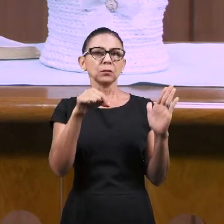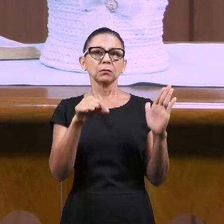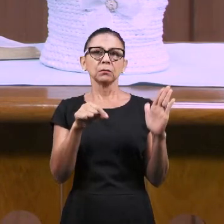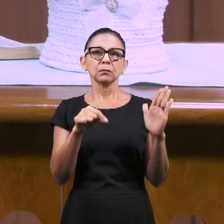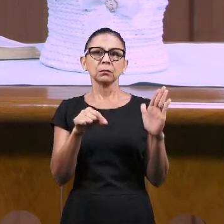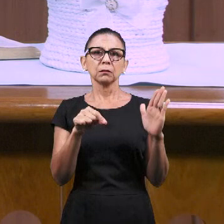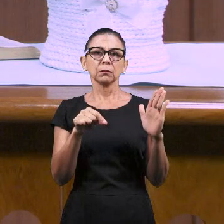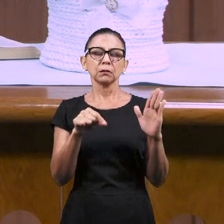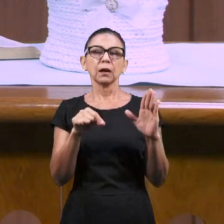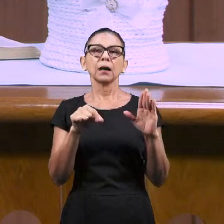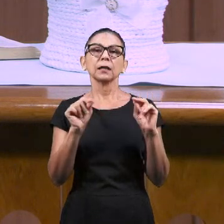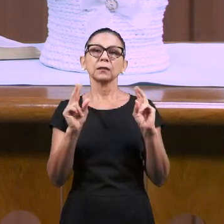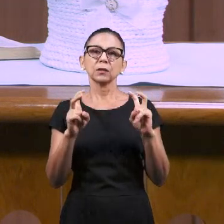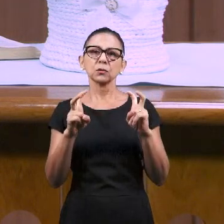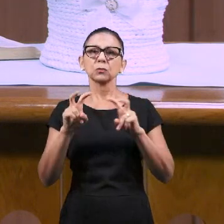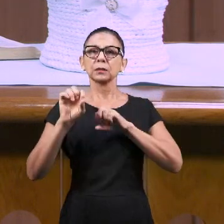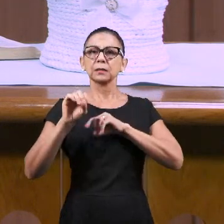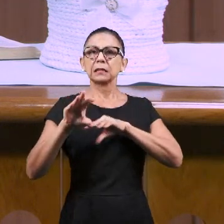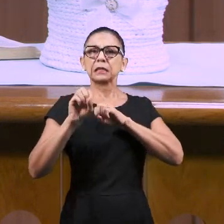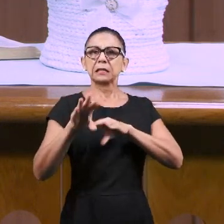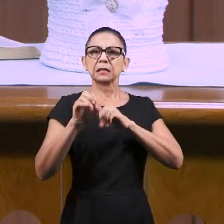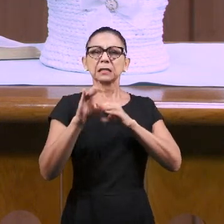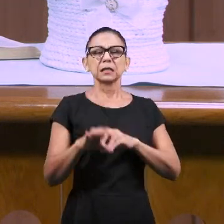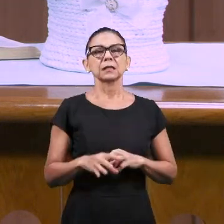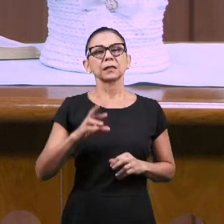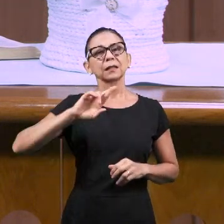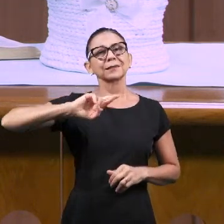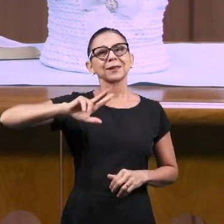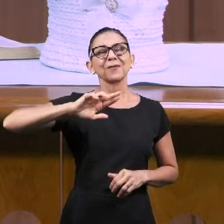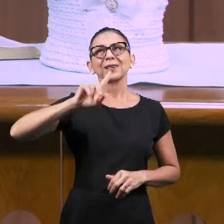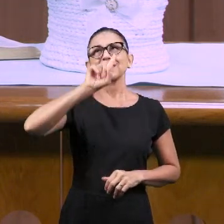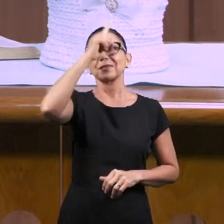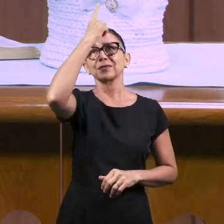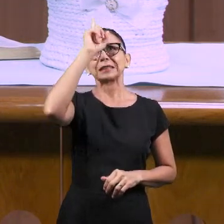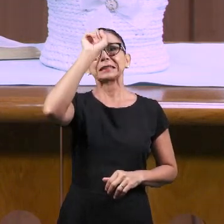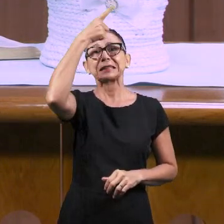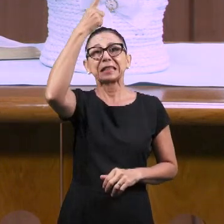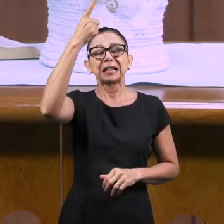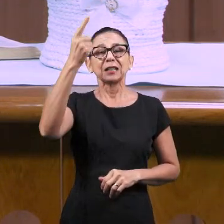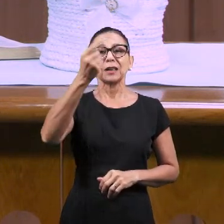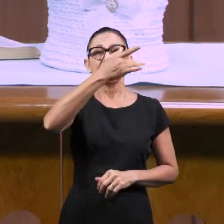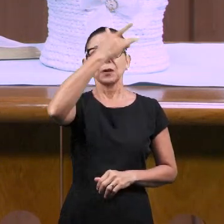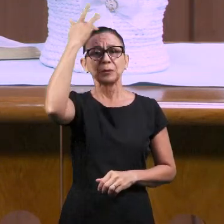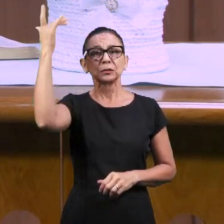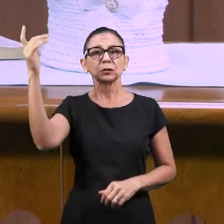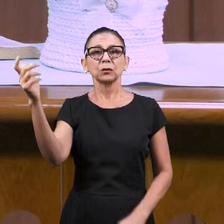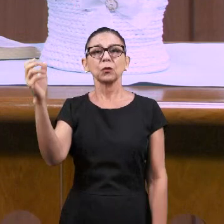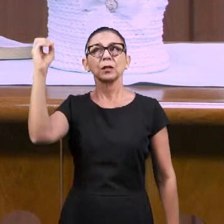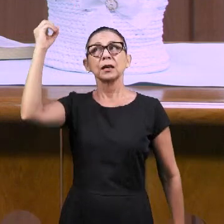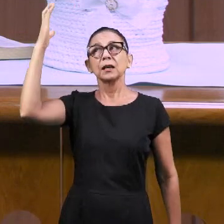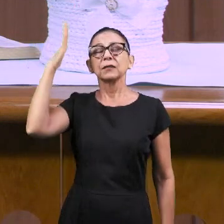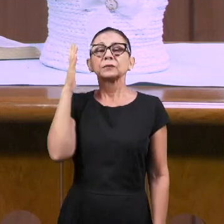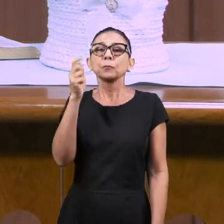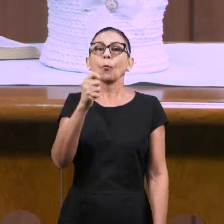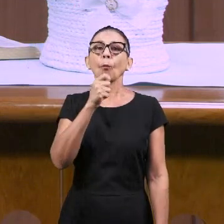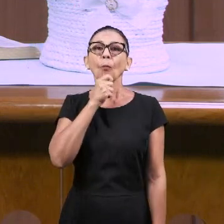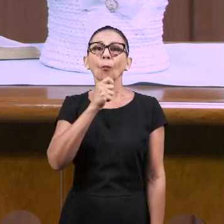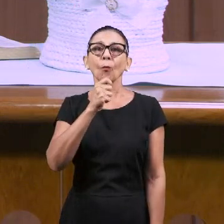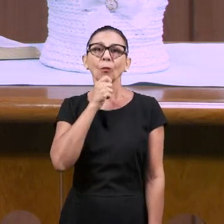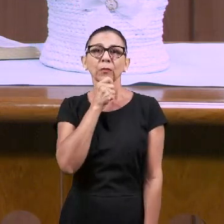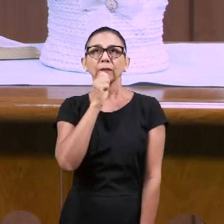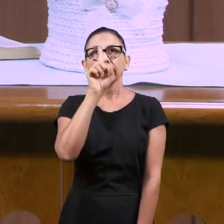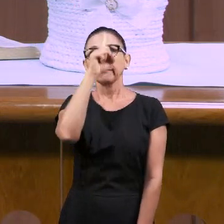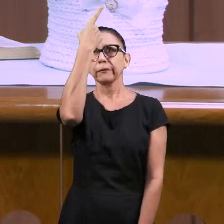parole. Donc, ce n'est pas des inventions humaines de ceux qui n'ont rien à faire. Il n'a pas de révélation. Il